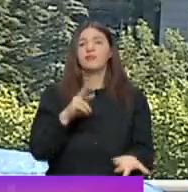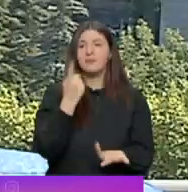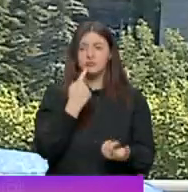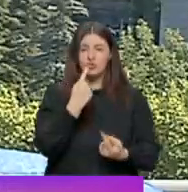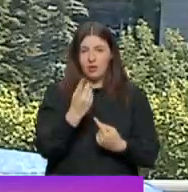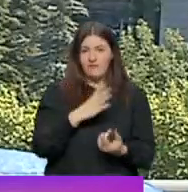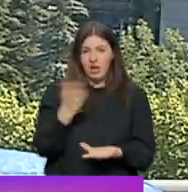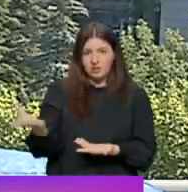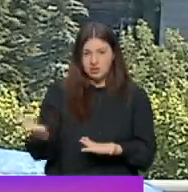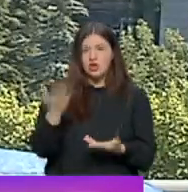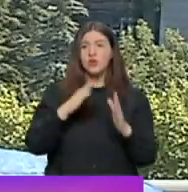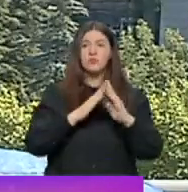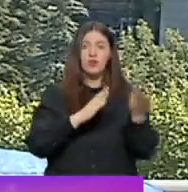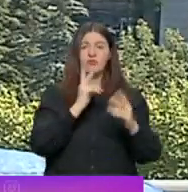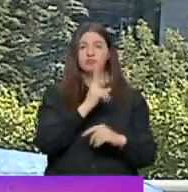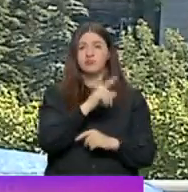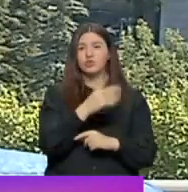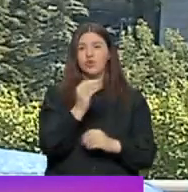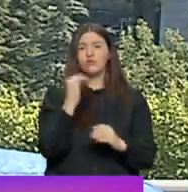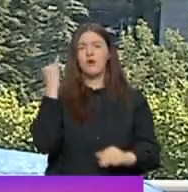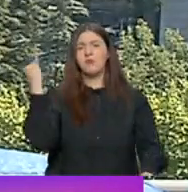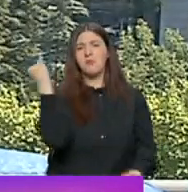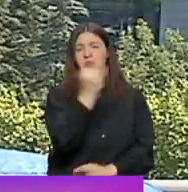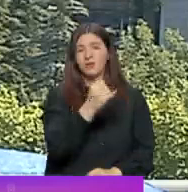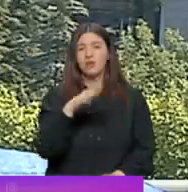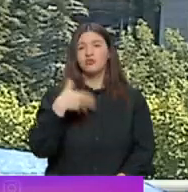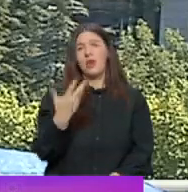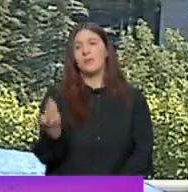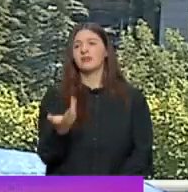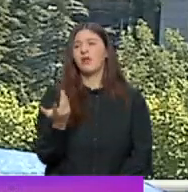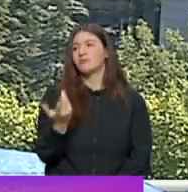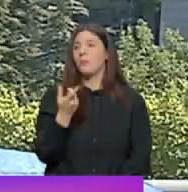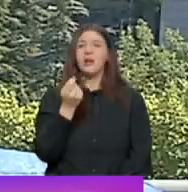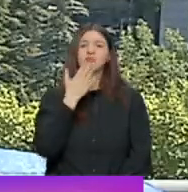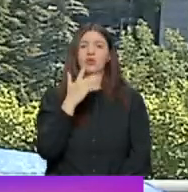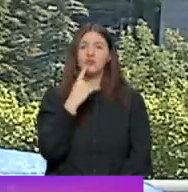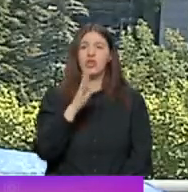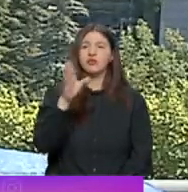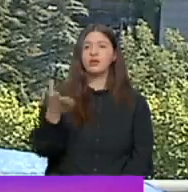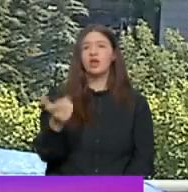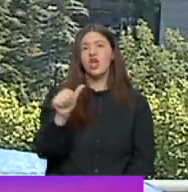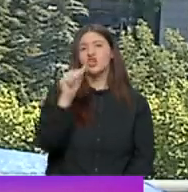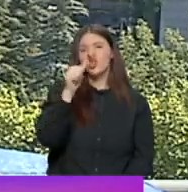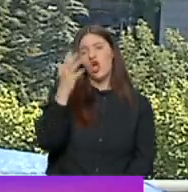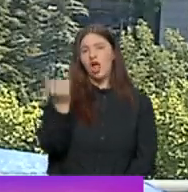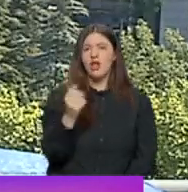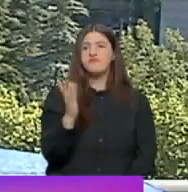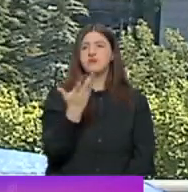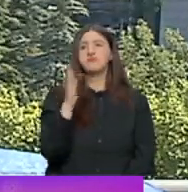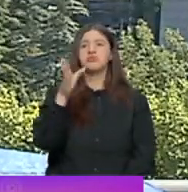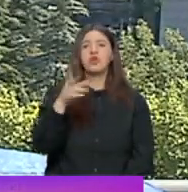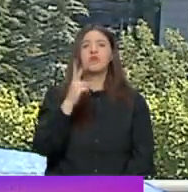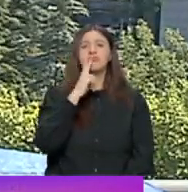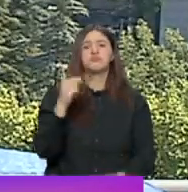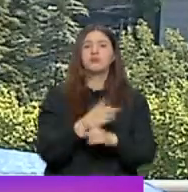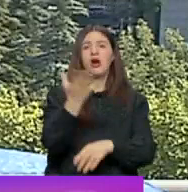bir ifadesi vardı. Muhalefet tarafından çokça eleştirilmişti. Sonra hani mesela paramız yok diyorlar, gidiyorlar içki alıyorlar ya da gidiyorlar